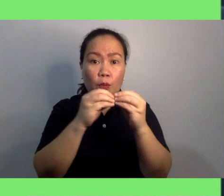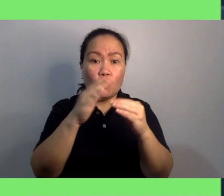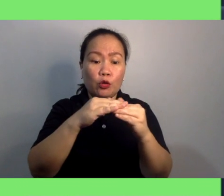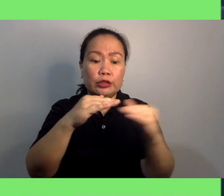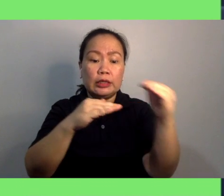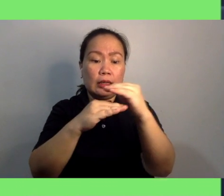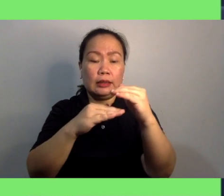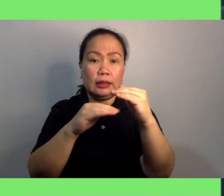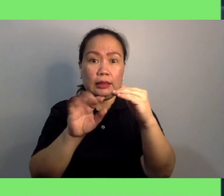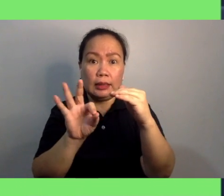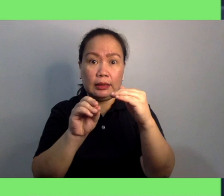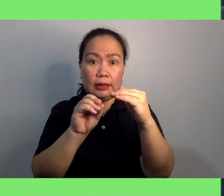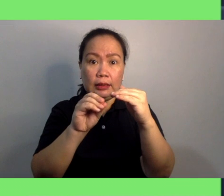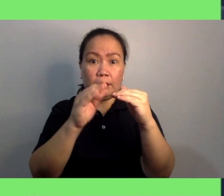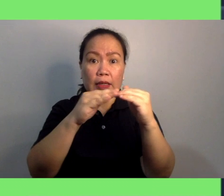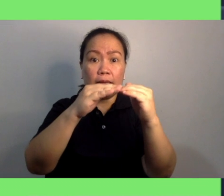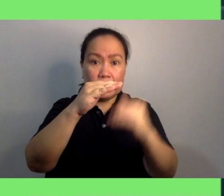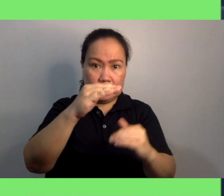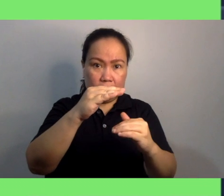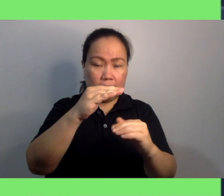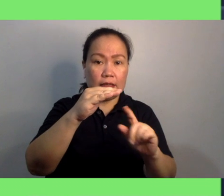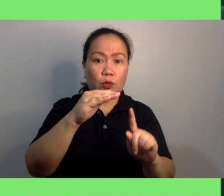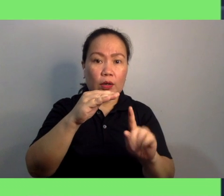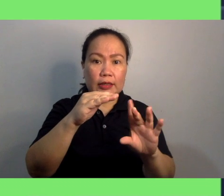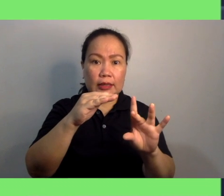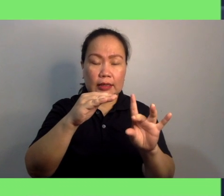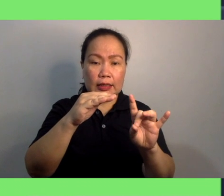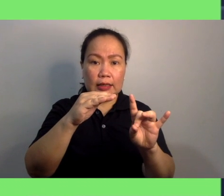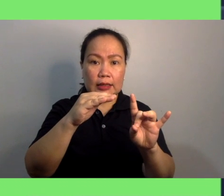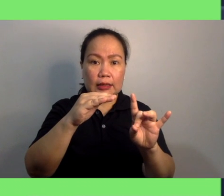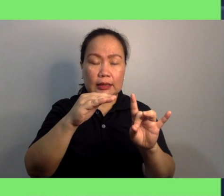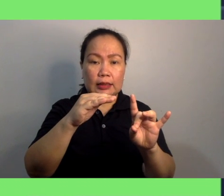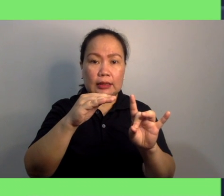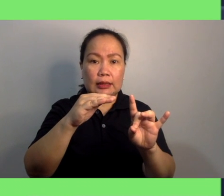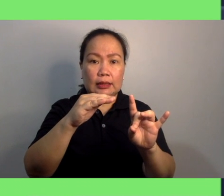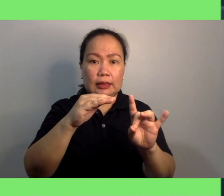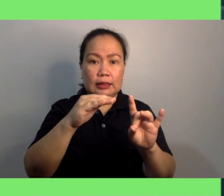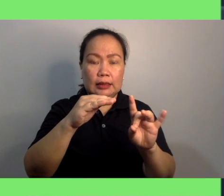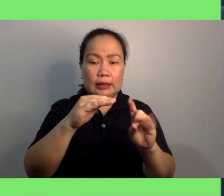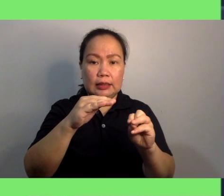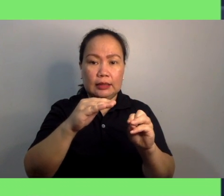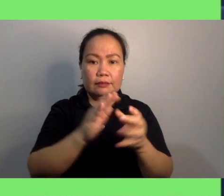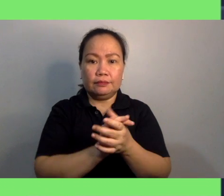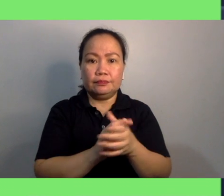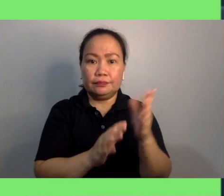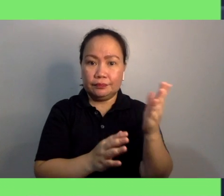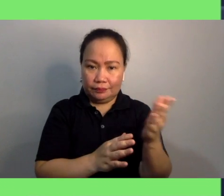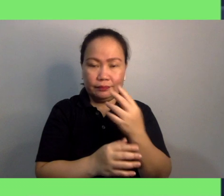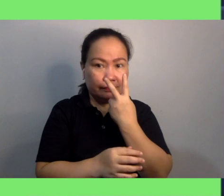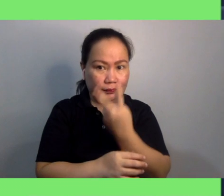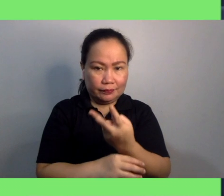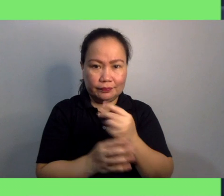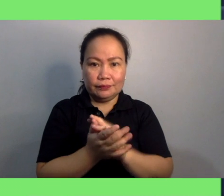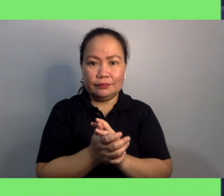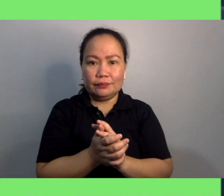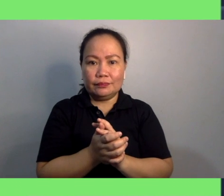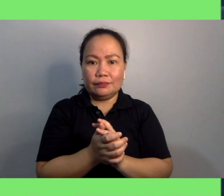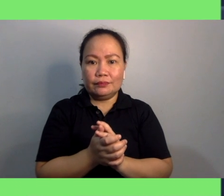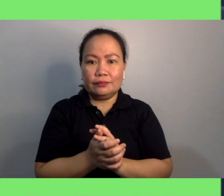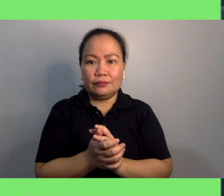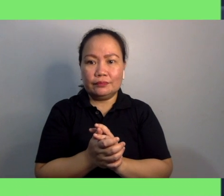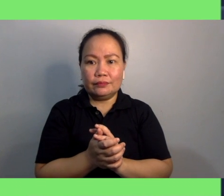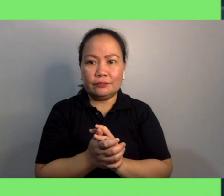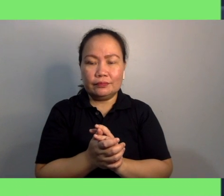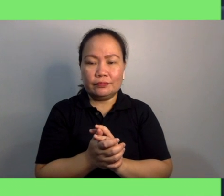angles kanina. Okay, so 28 degrees, this is acute angle. This is right angle.